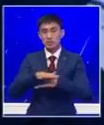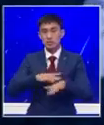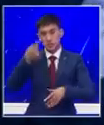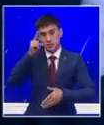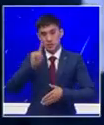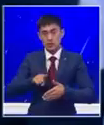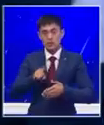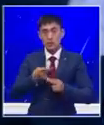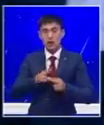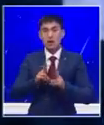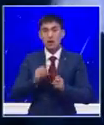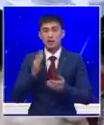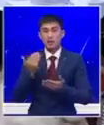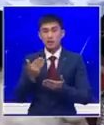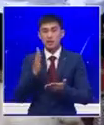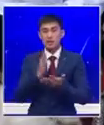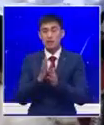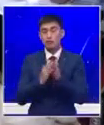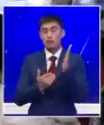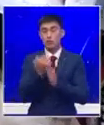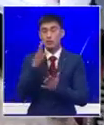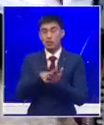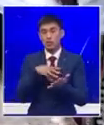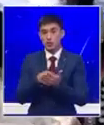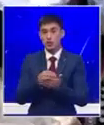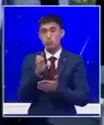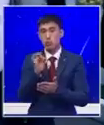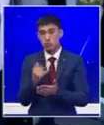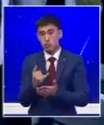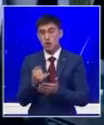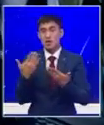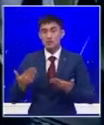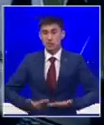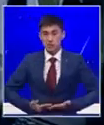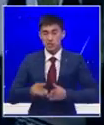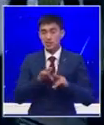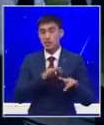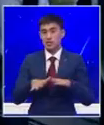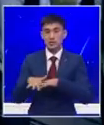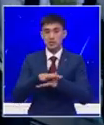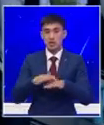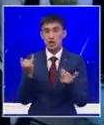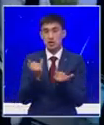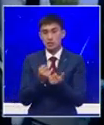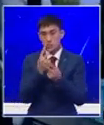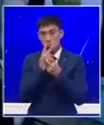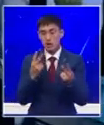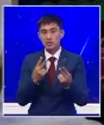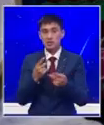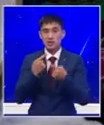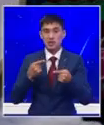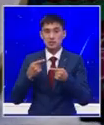не понаслышке так как ей придаётся высокое значение в быту и повседневной жизни зне деятельности гостям были представлены